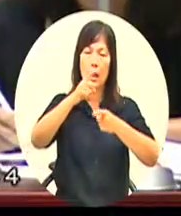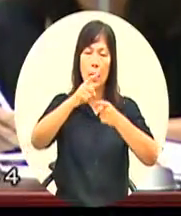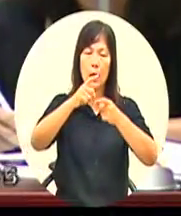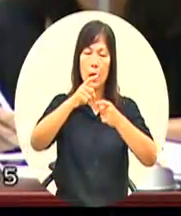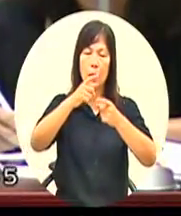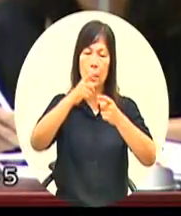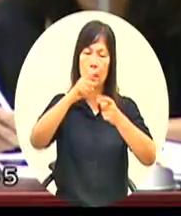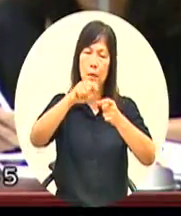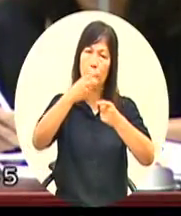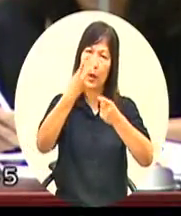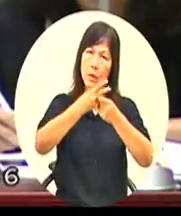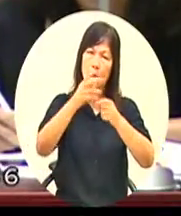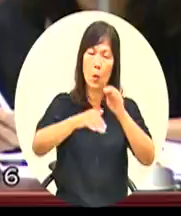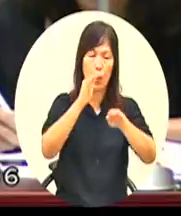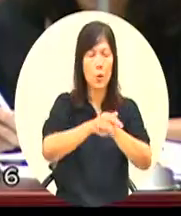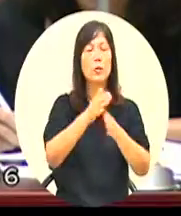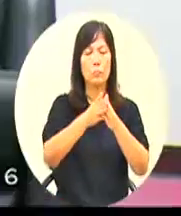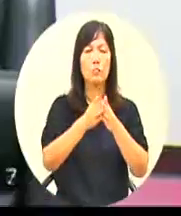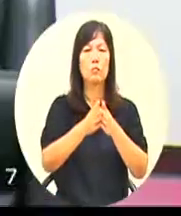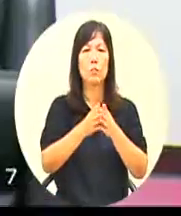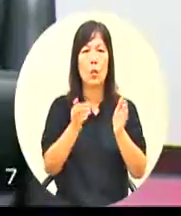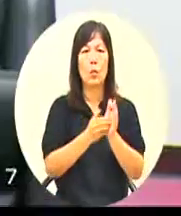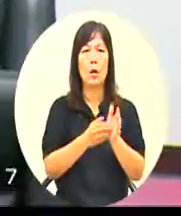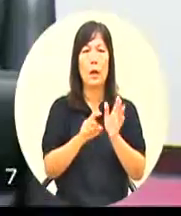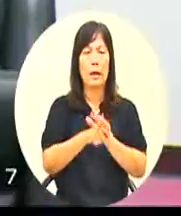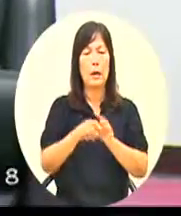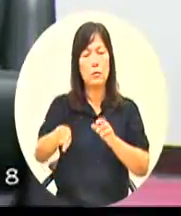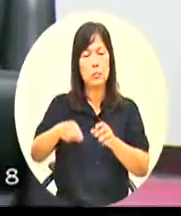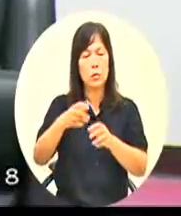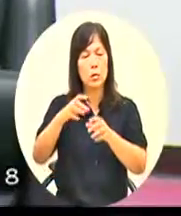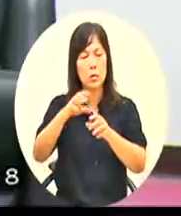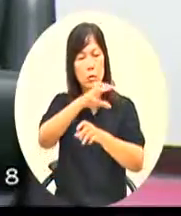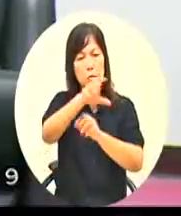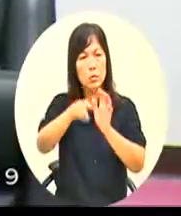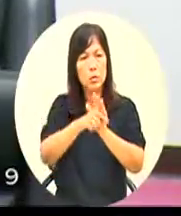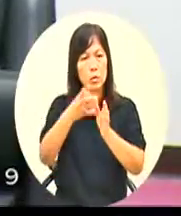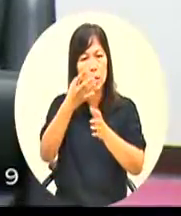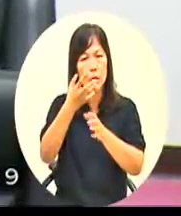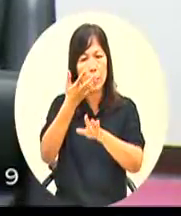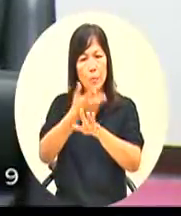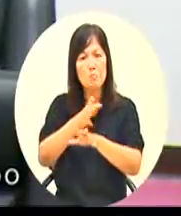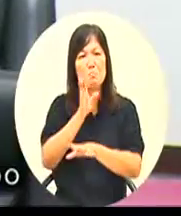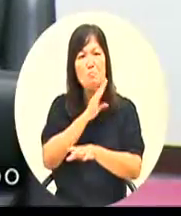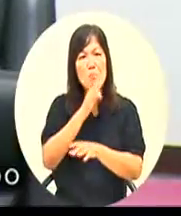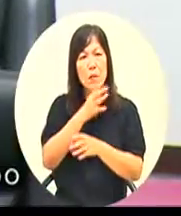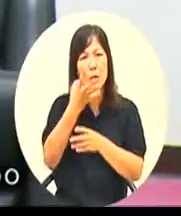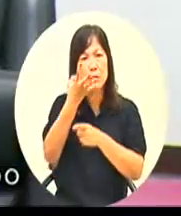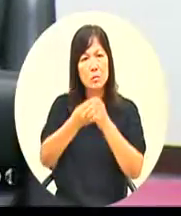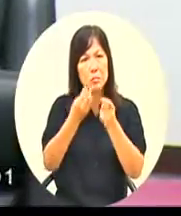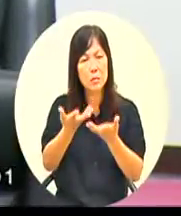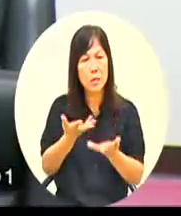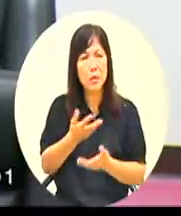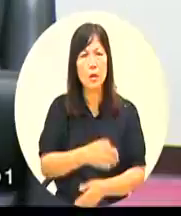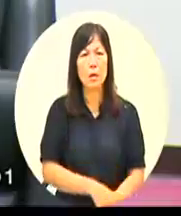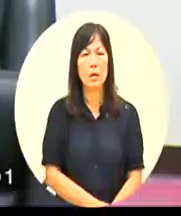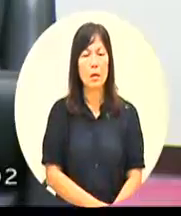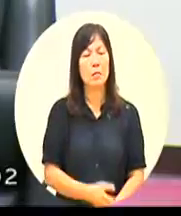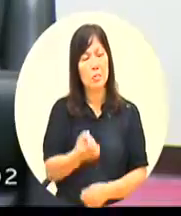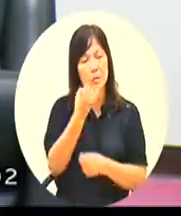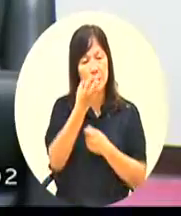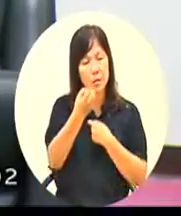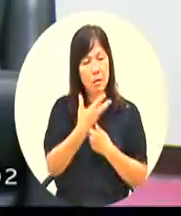102年。 那里面这边闲置的位置已经闲置多久了？几年了？好多年哦。好多年了，你讲一